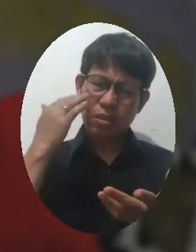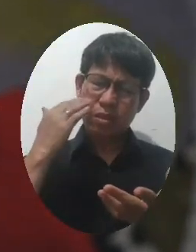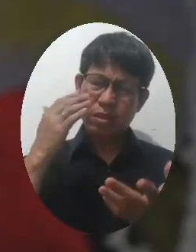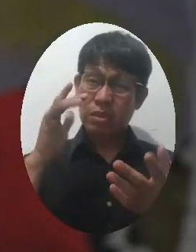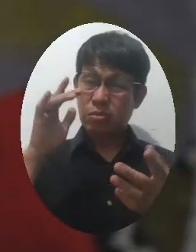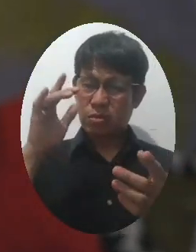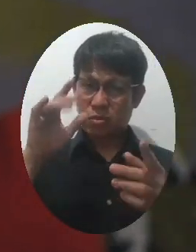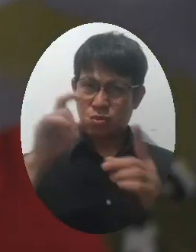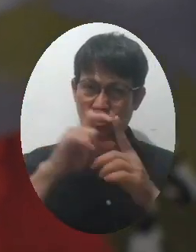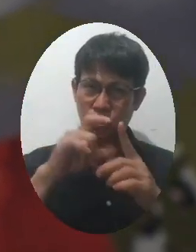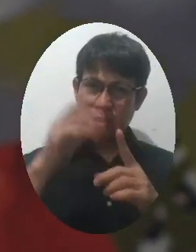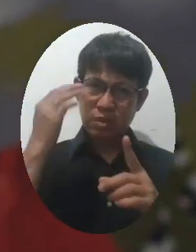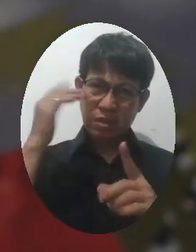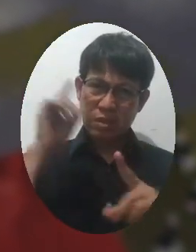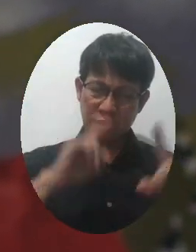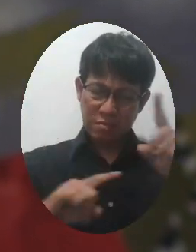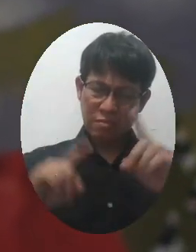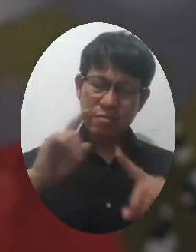mga words.